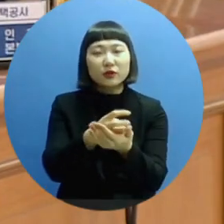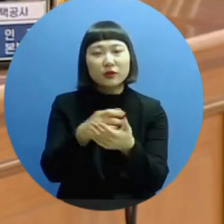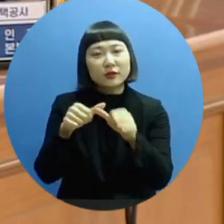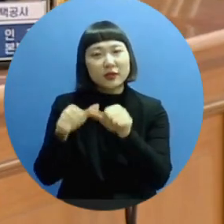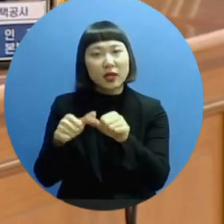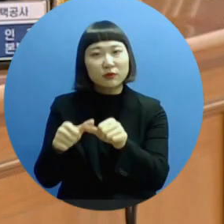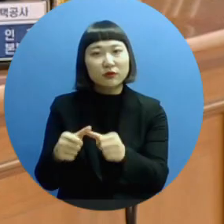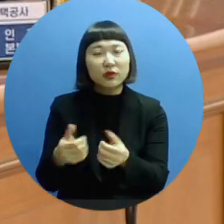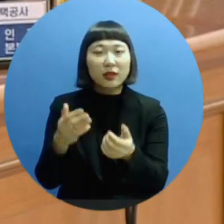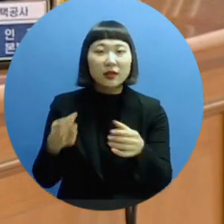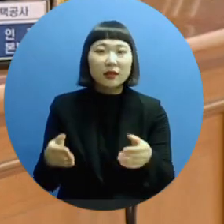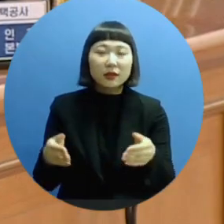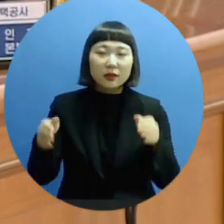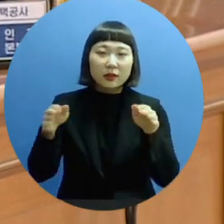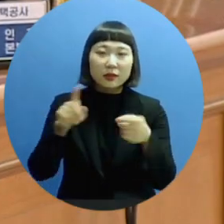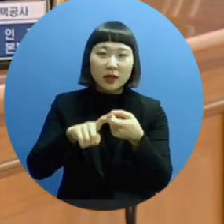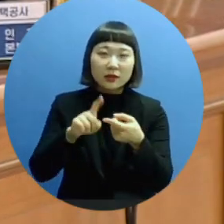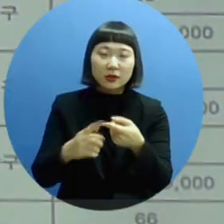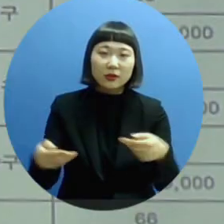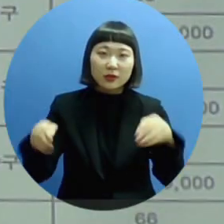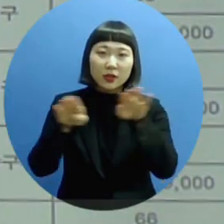적극 협조하기로 합의했습니다.